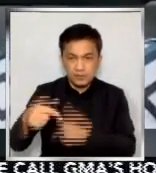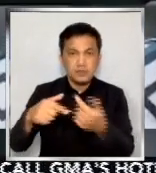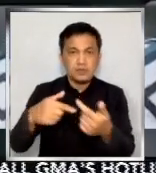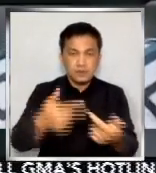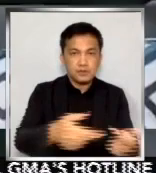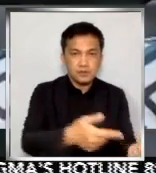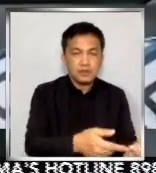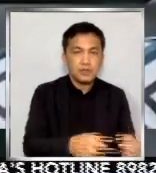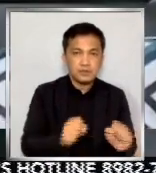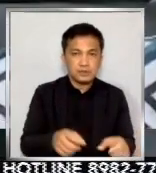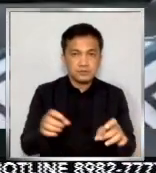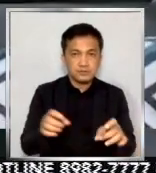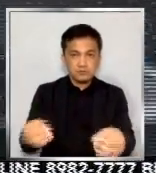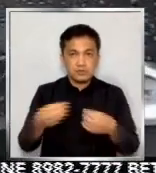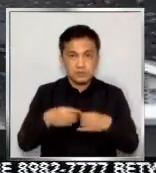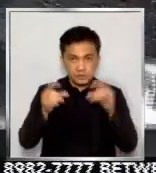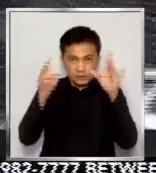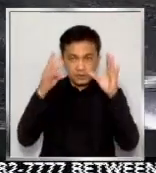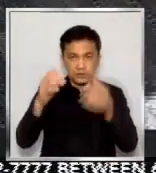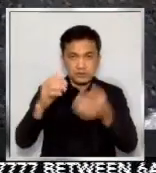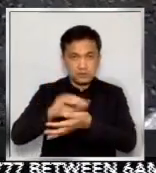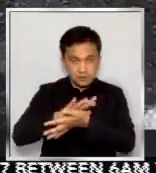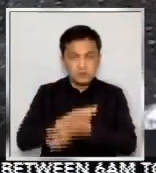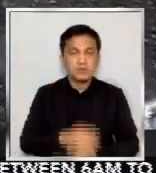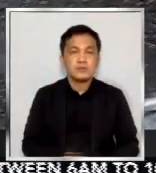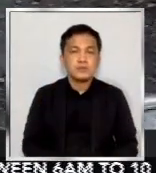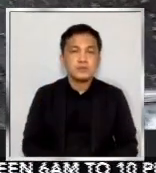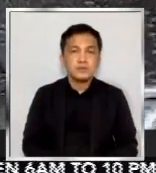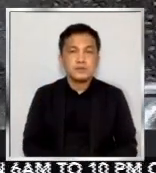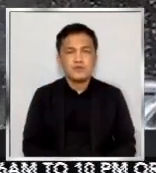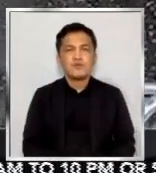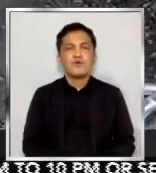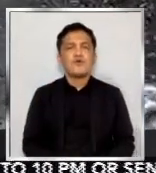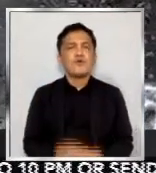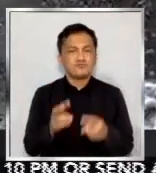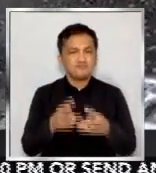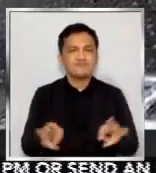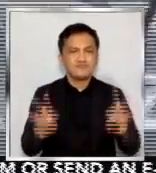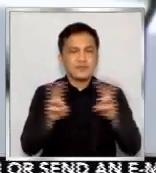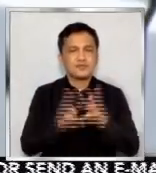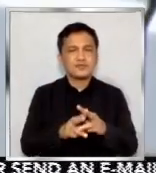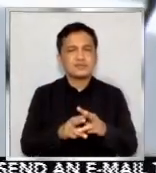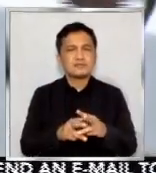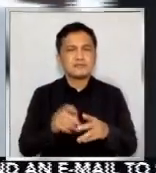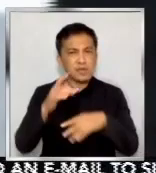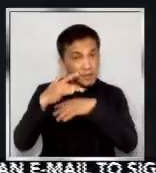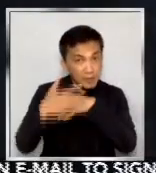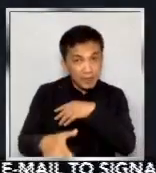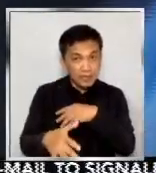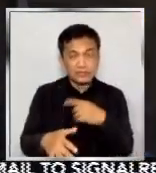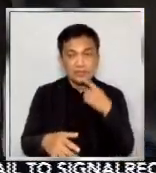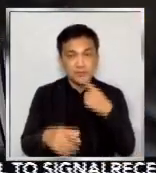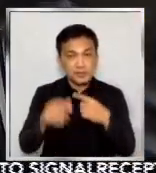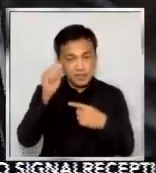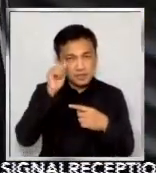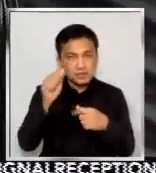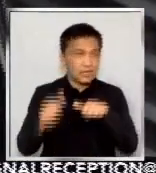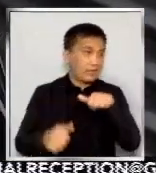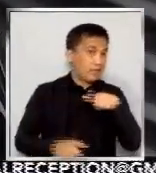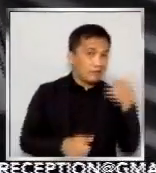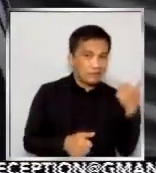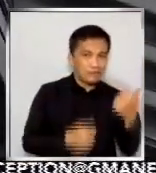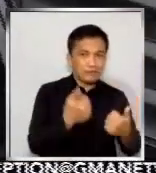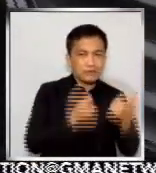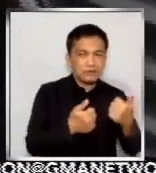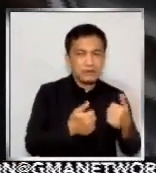natin na makuha yung virus. Sulit daw ang pagiging maagap ayon kay Aldwin. Pero ang ibang motorista na last minute naghahanap